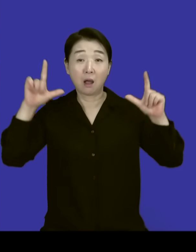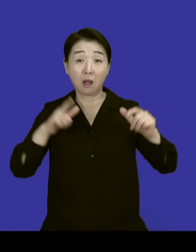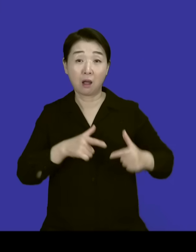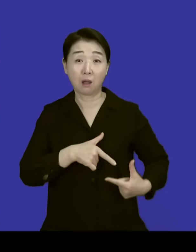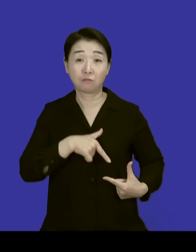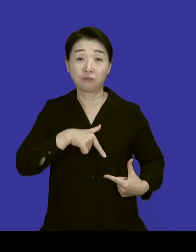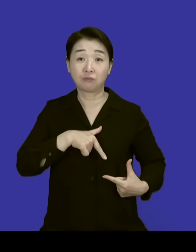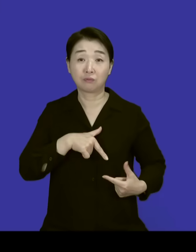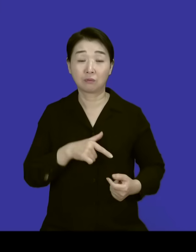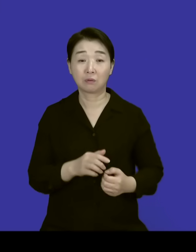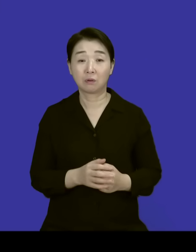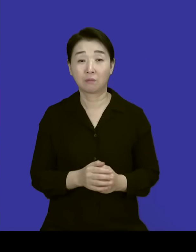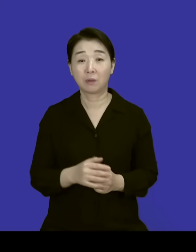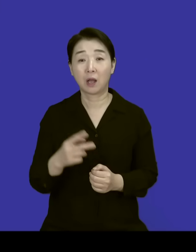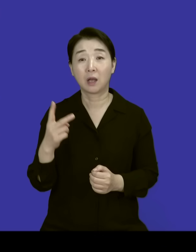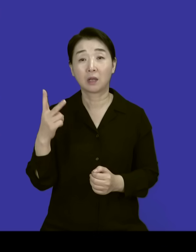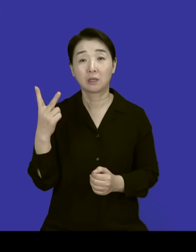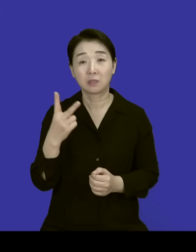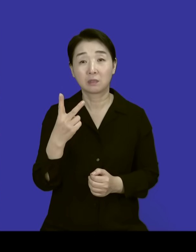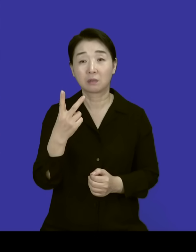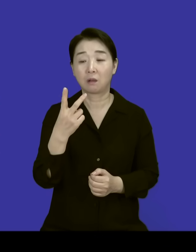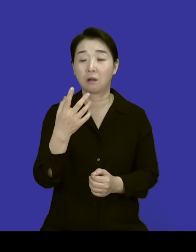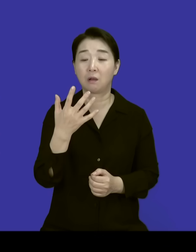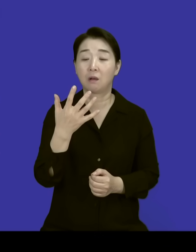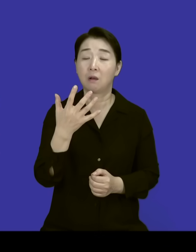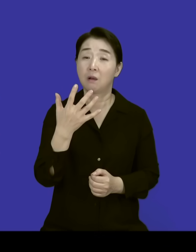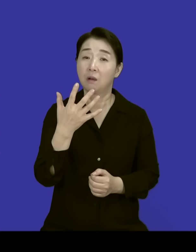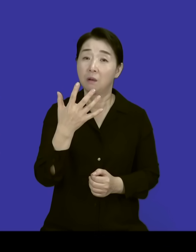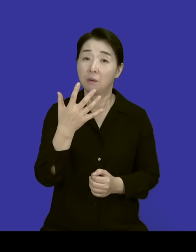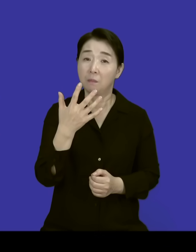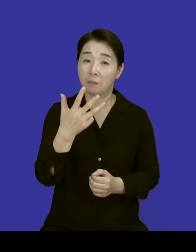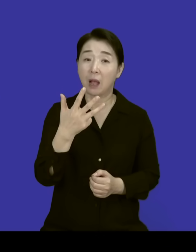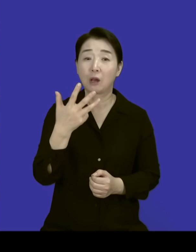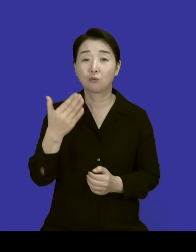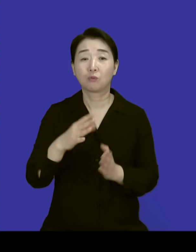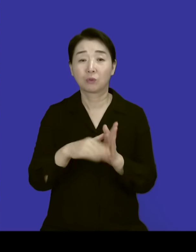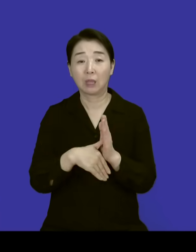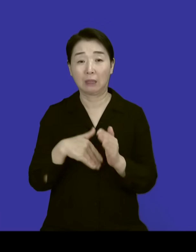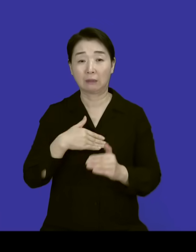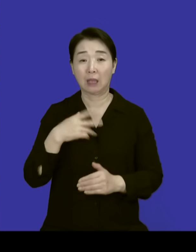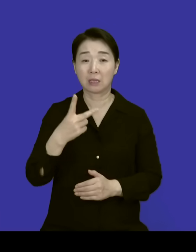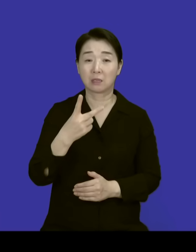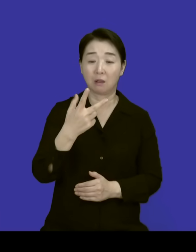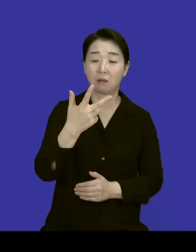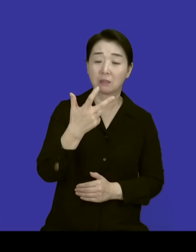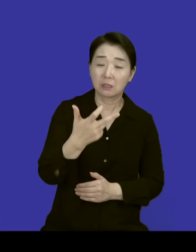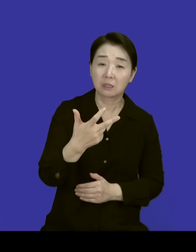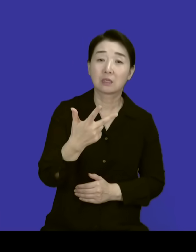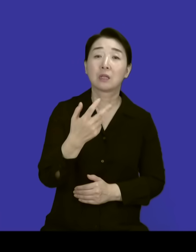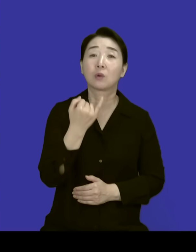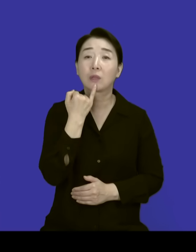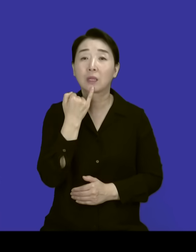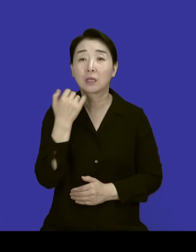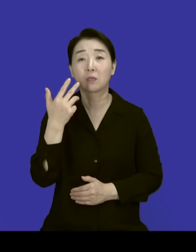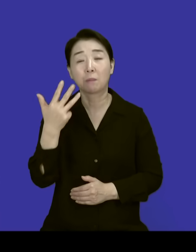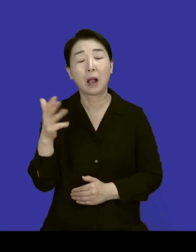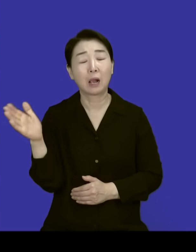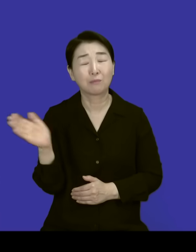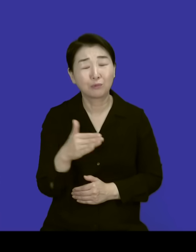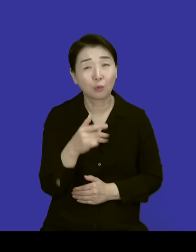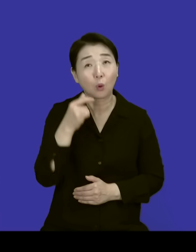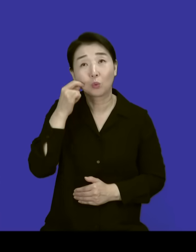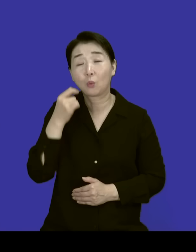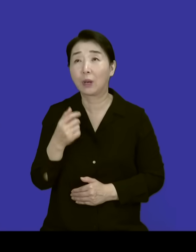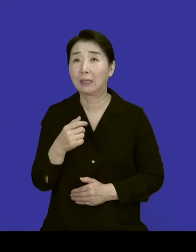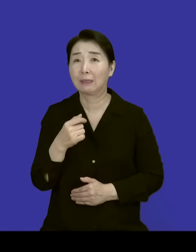2008, 9년부터. 막 미친 듯이요. 제가 2007년까지 괜찮다가 2008년부터 히트곡이 안 나오는데 여기 계시던 분이 절로